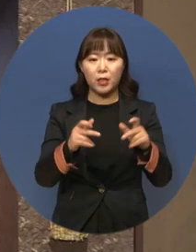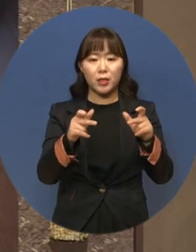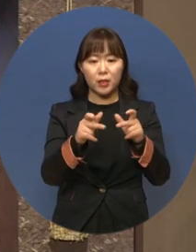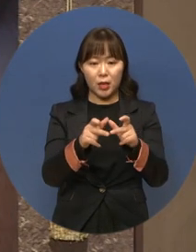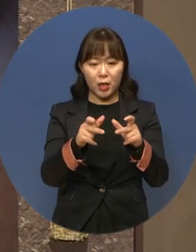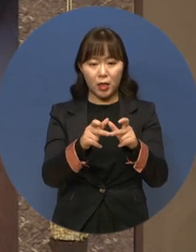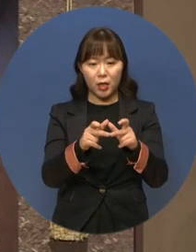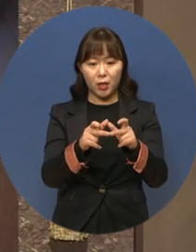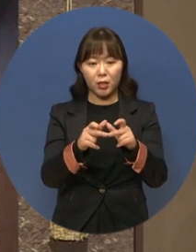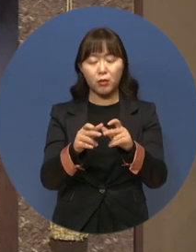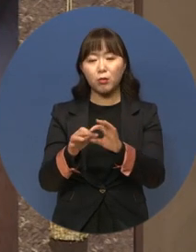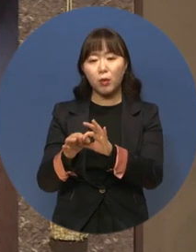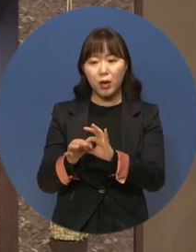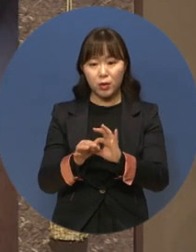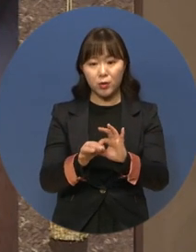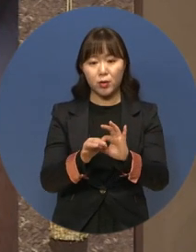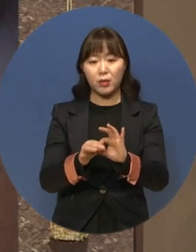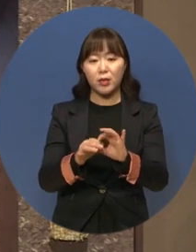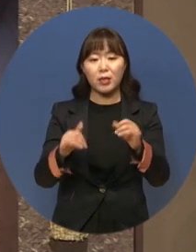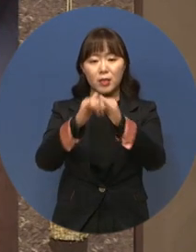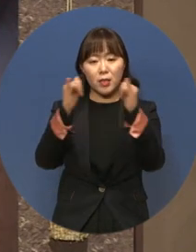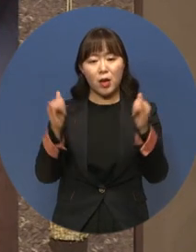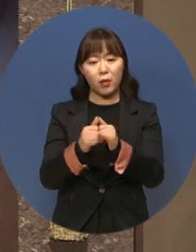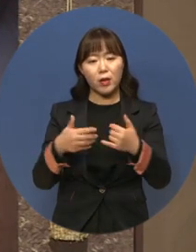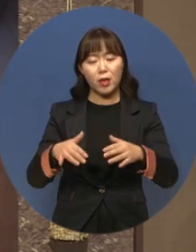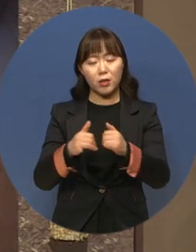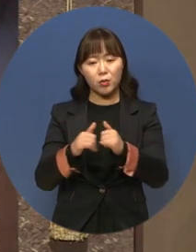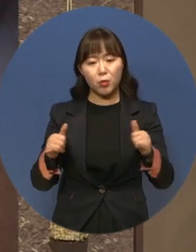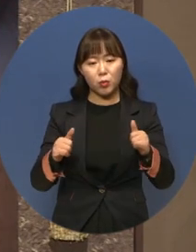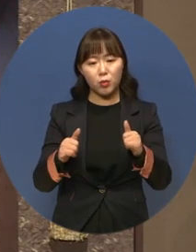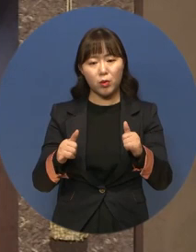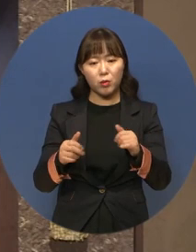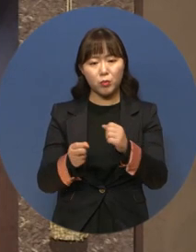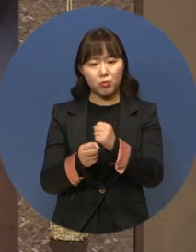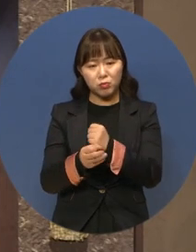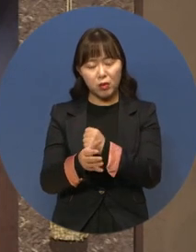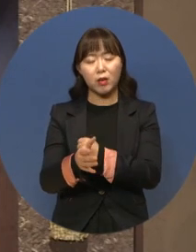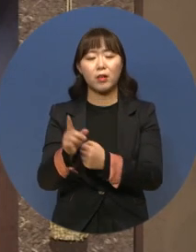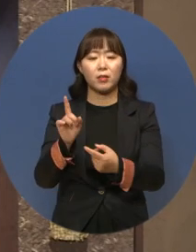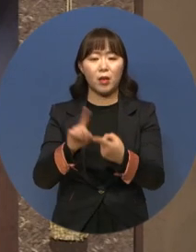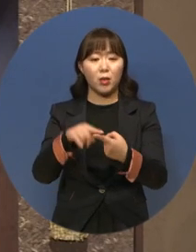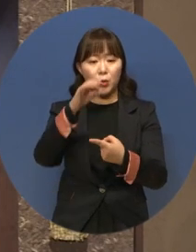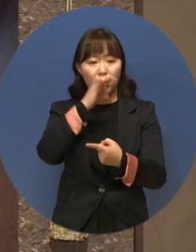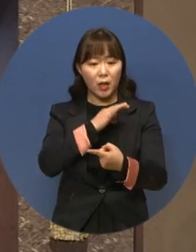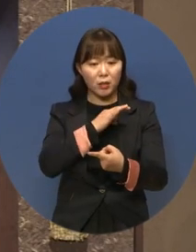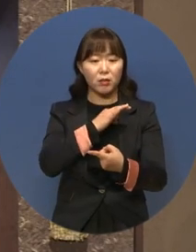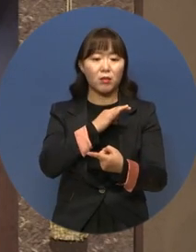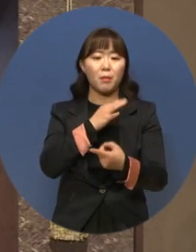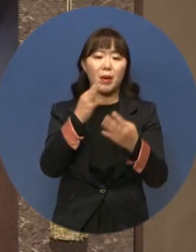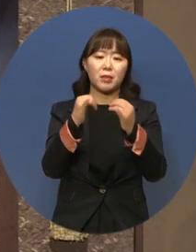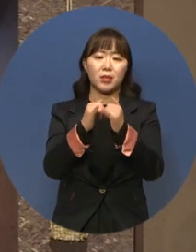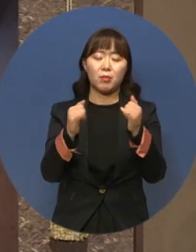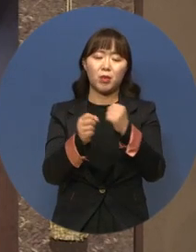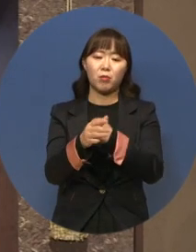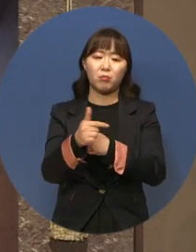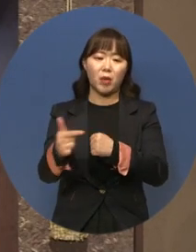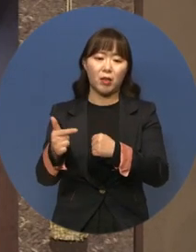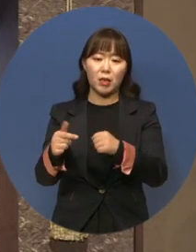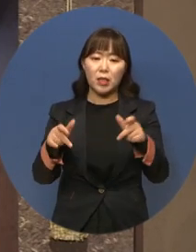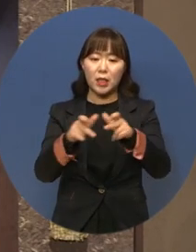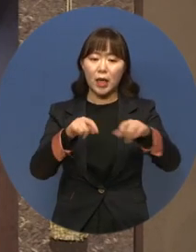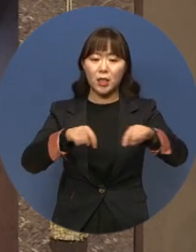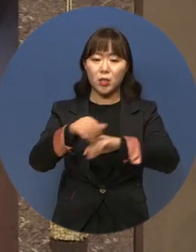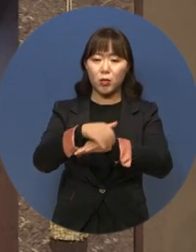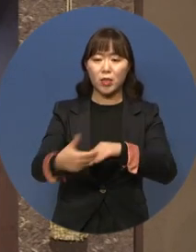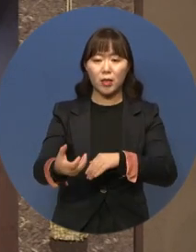장애인으로 관련돼 있어 사회적 약자까지 한다면 그 파급 효과는 엄청나게 많은 사람들에게 영향을 미치게 되는 거예요. 장애인 정책